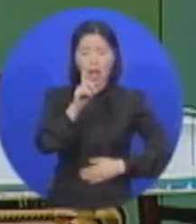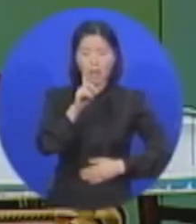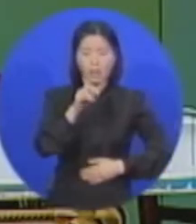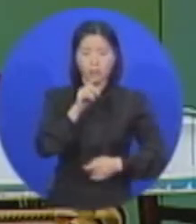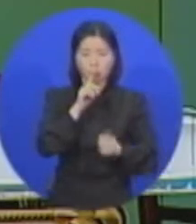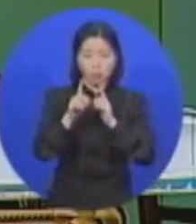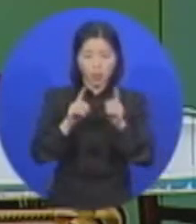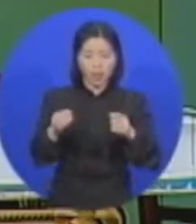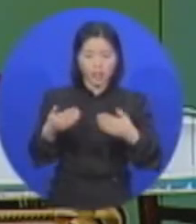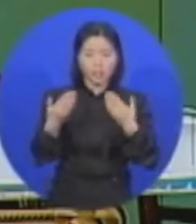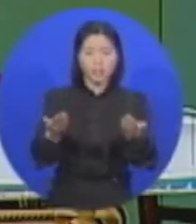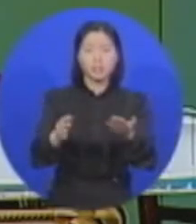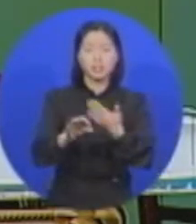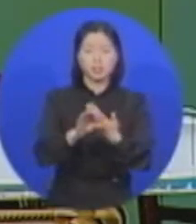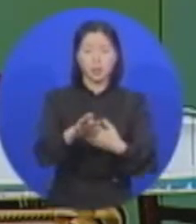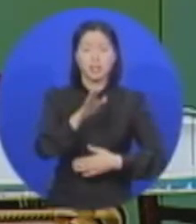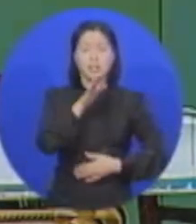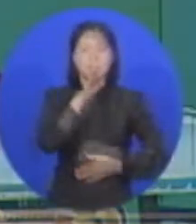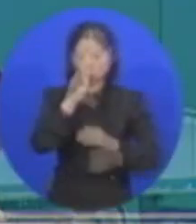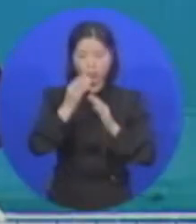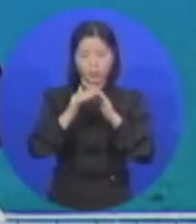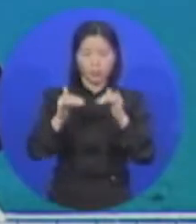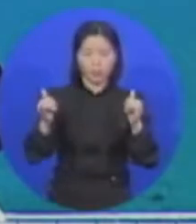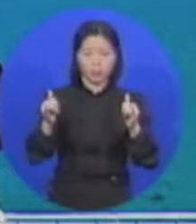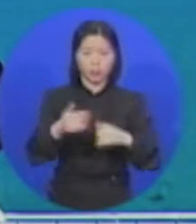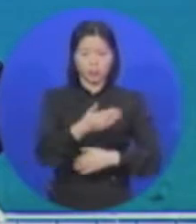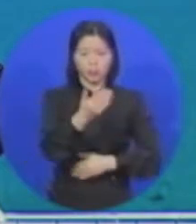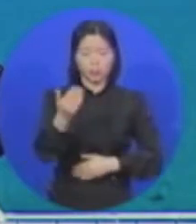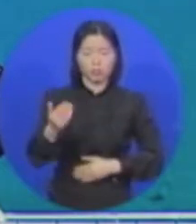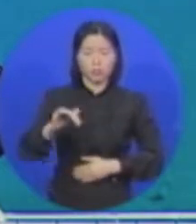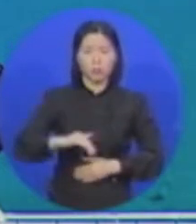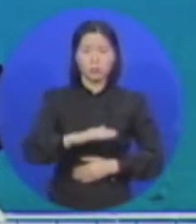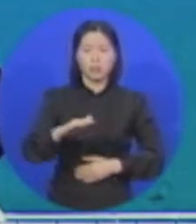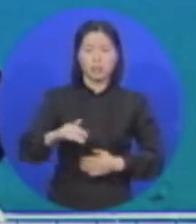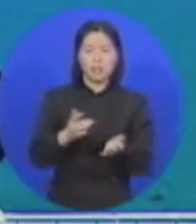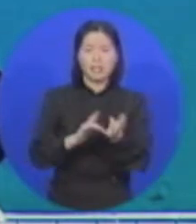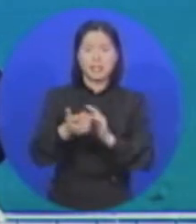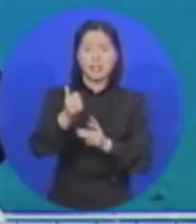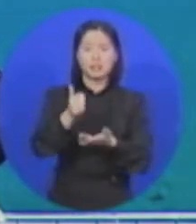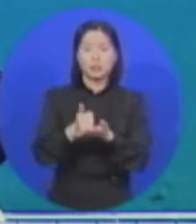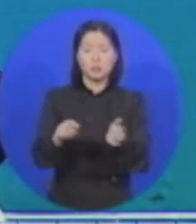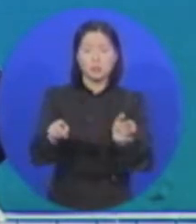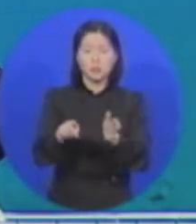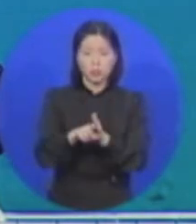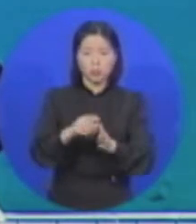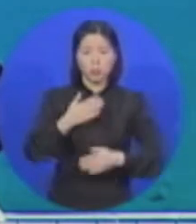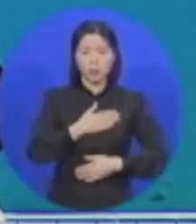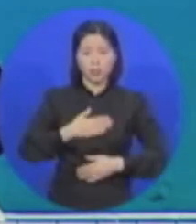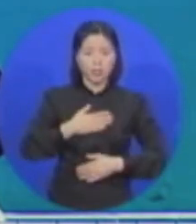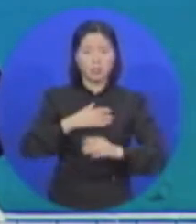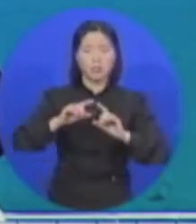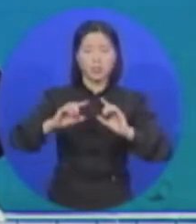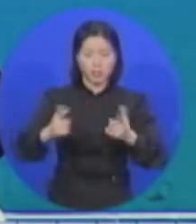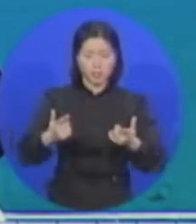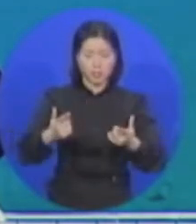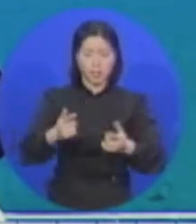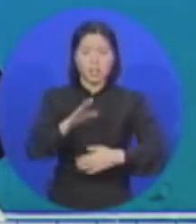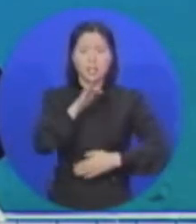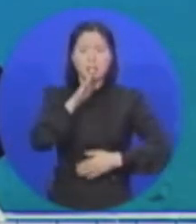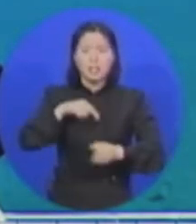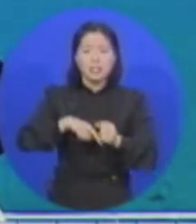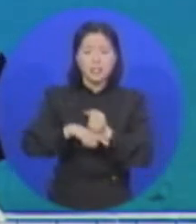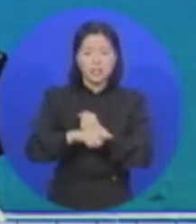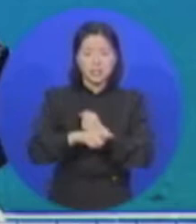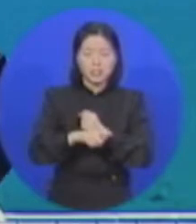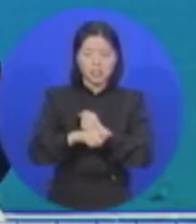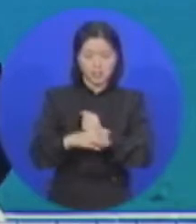한다면 진리의 어 진리 우리가 예수님을 믿어도 감정이 아니라 진리의 부장 하여